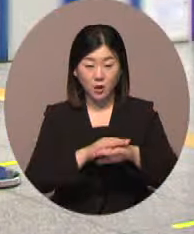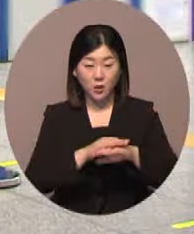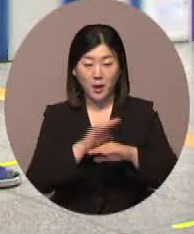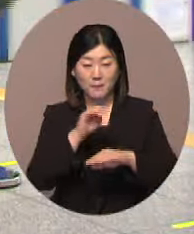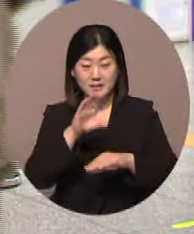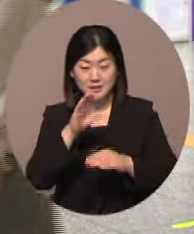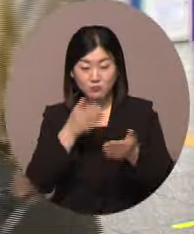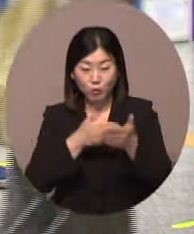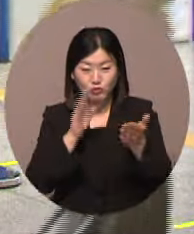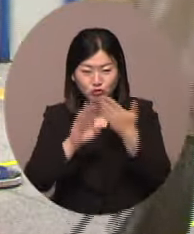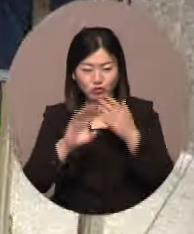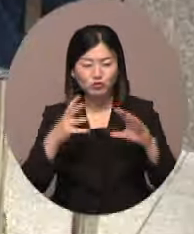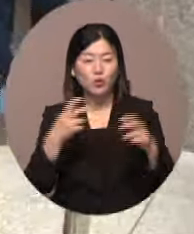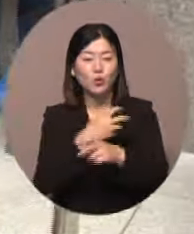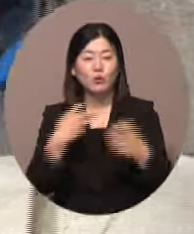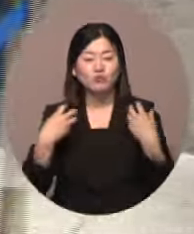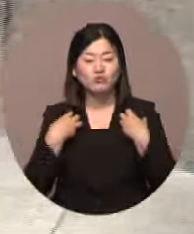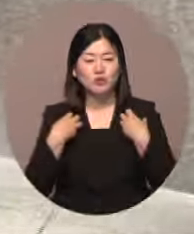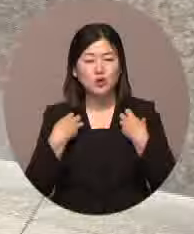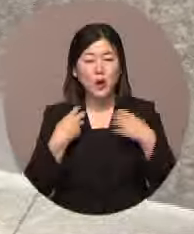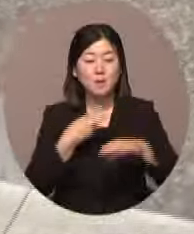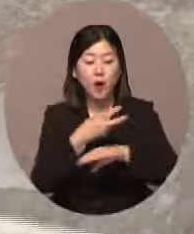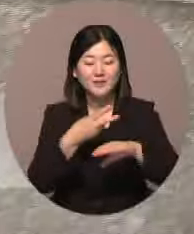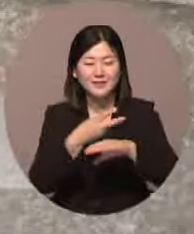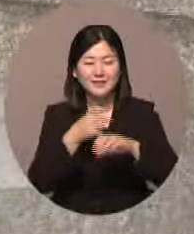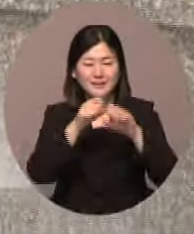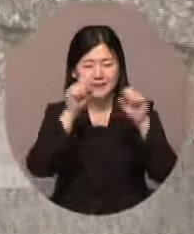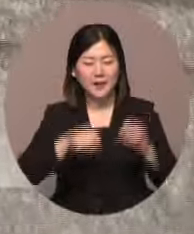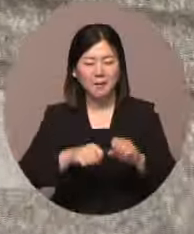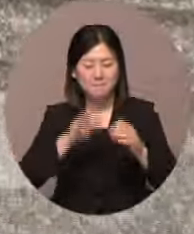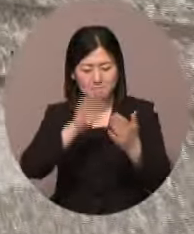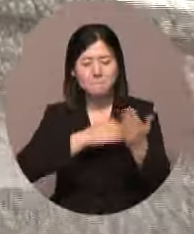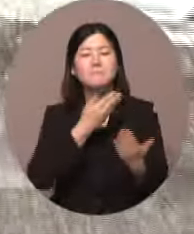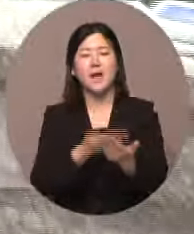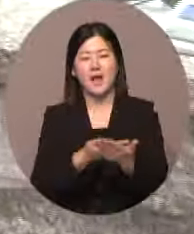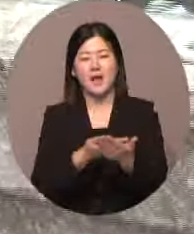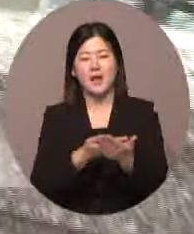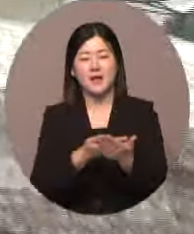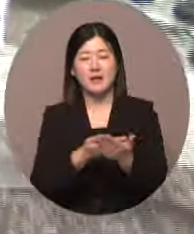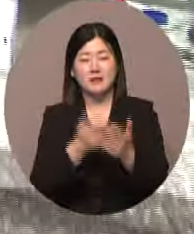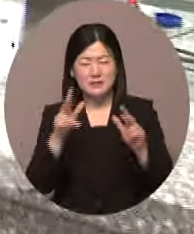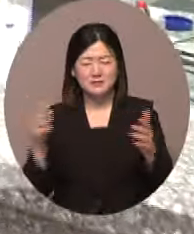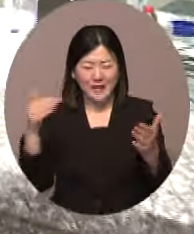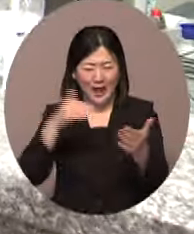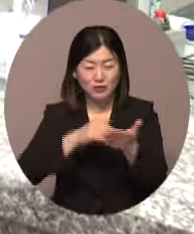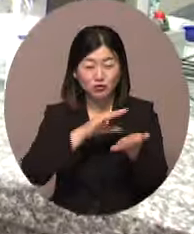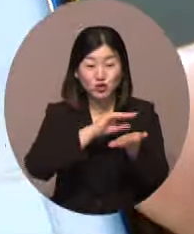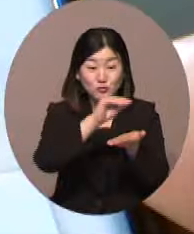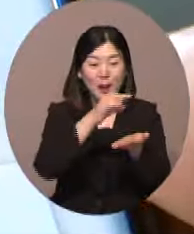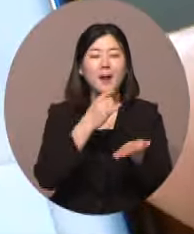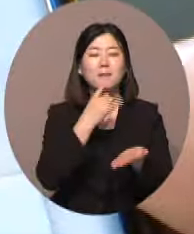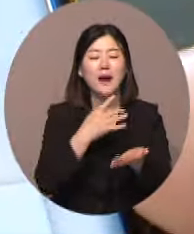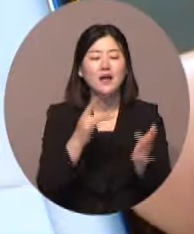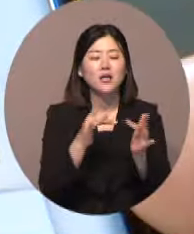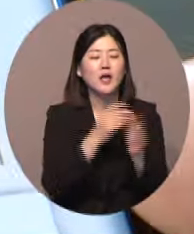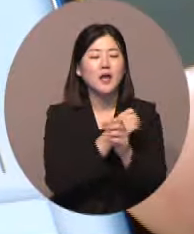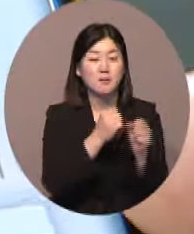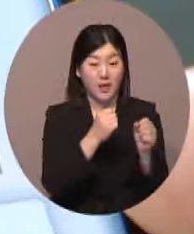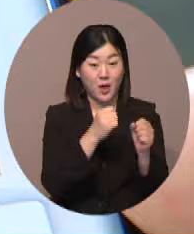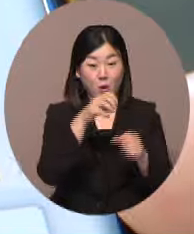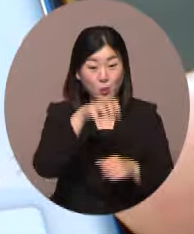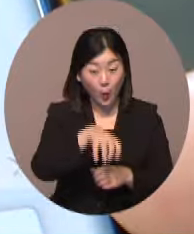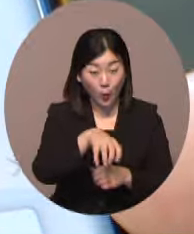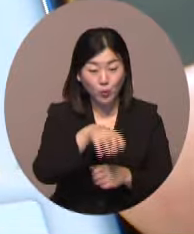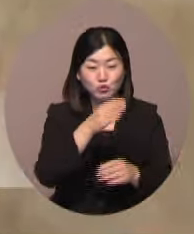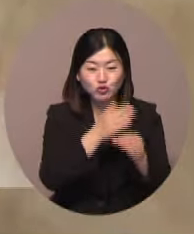이후 국토교통부가 시외버스의 예매 시스템을 대폭 개선했습니다. 그동안 출발지에서만 온라인 예매가 가능했던